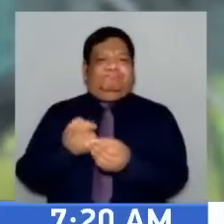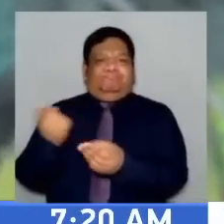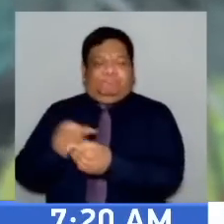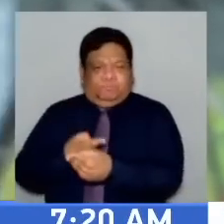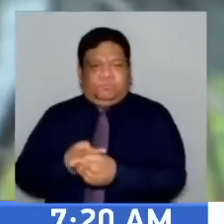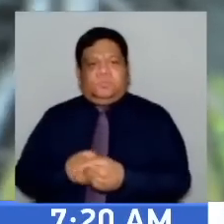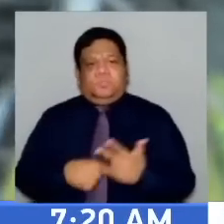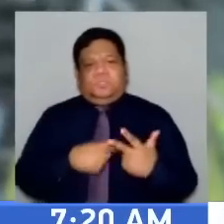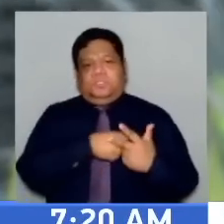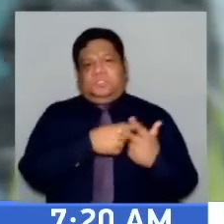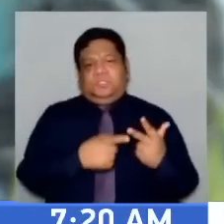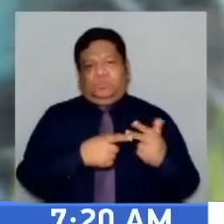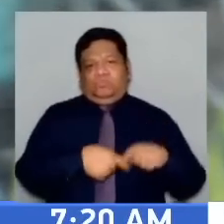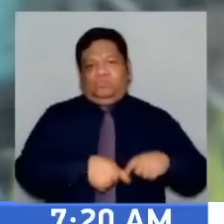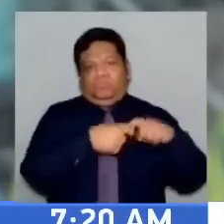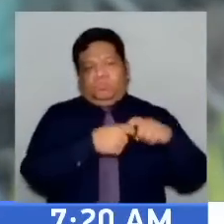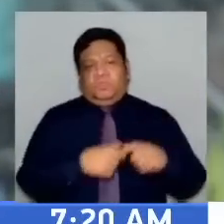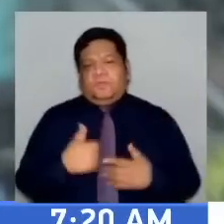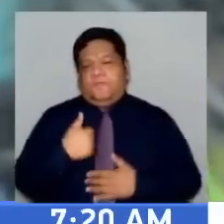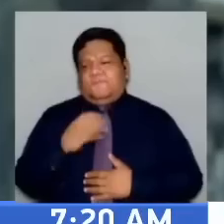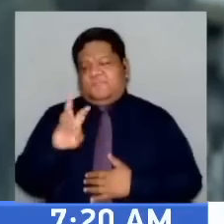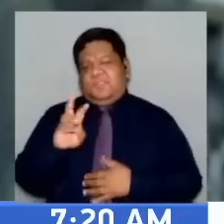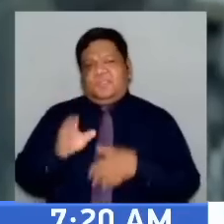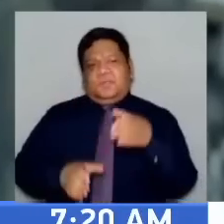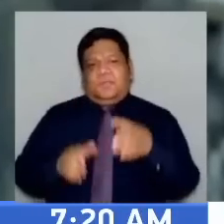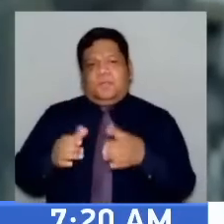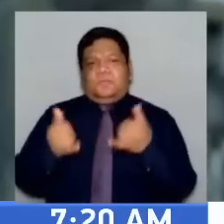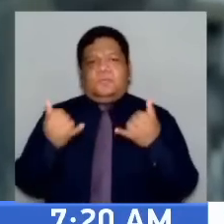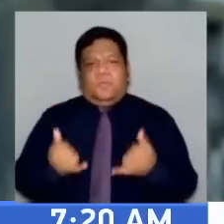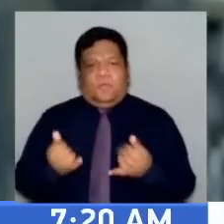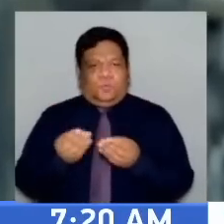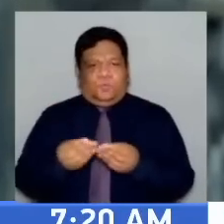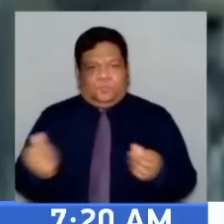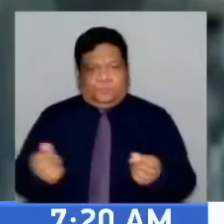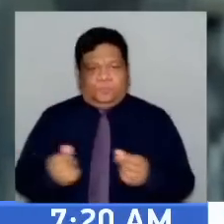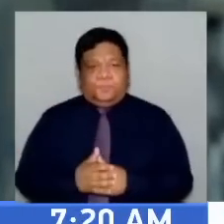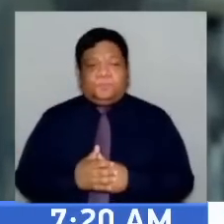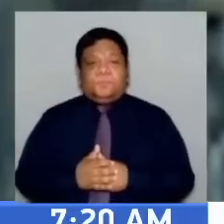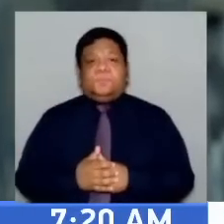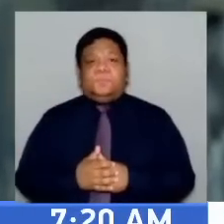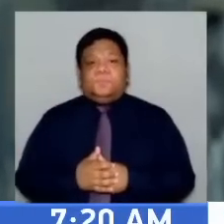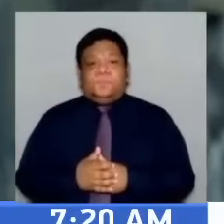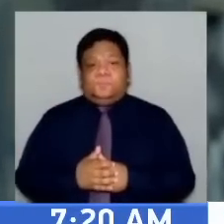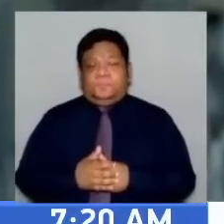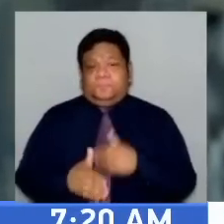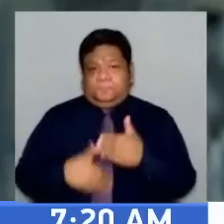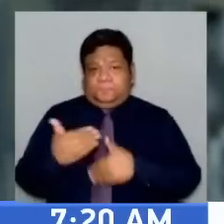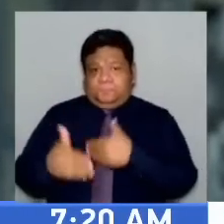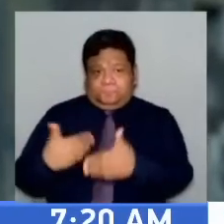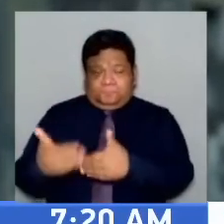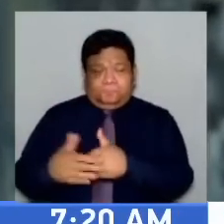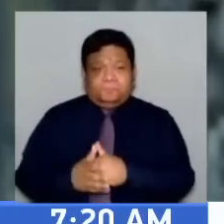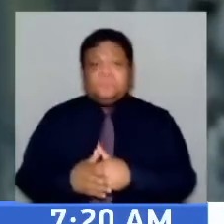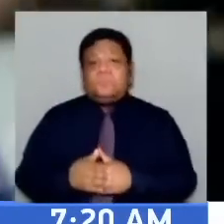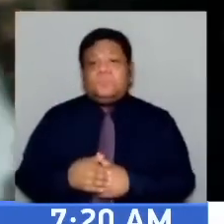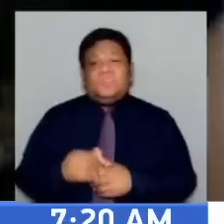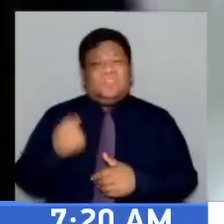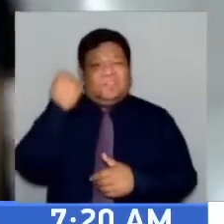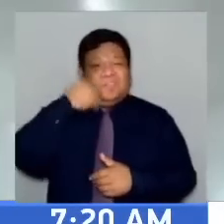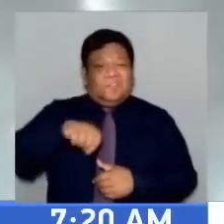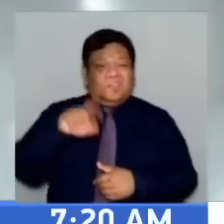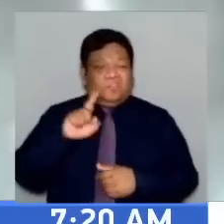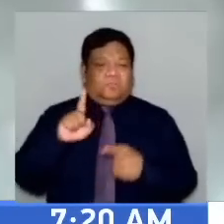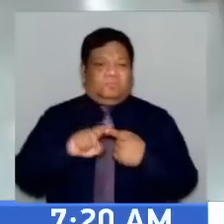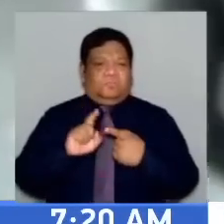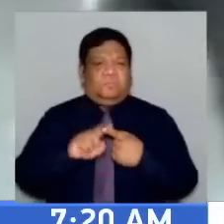kaso ang nireresolba na ng OTS Legal Service. Kasama sa mga naitalang violation, ang paglabag sa no-tipping policy ng tanggapan,